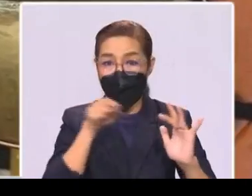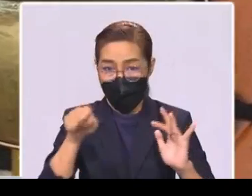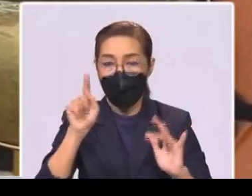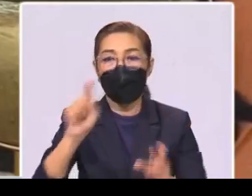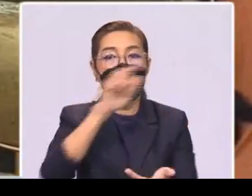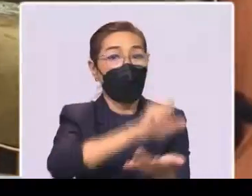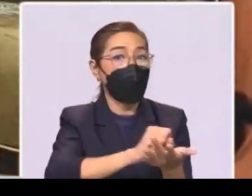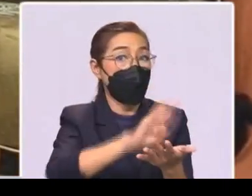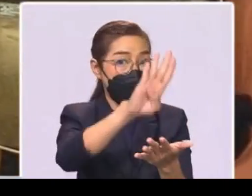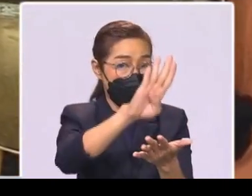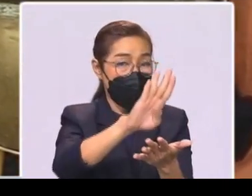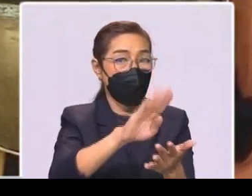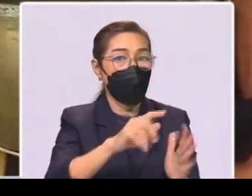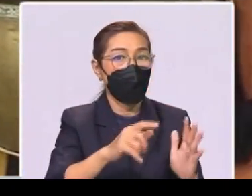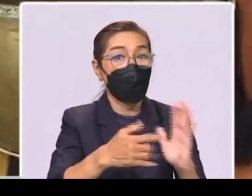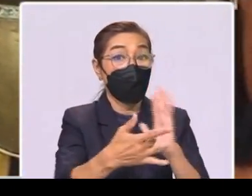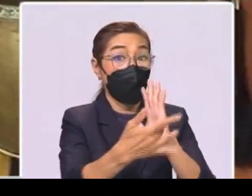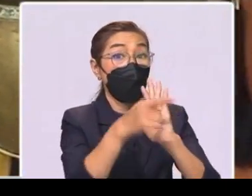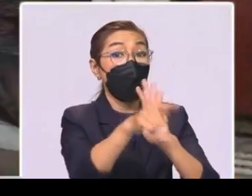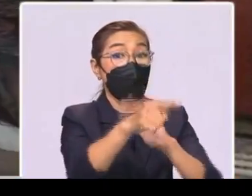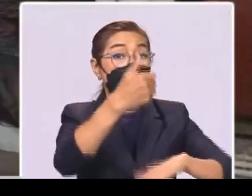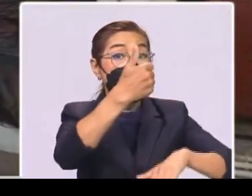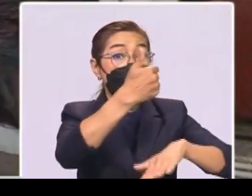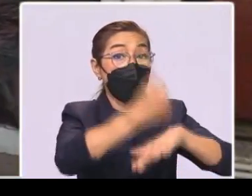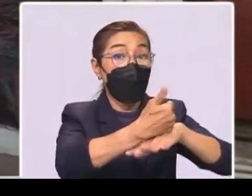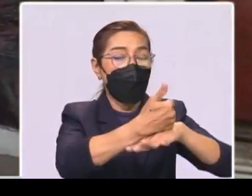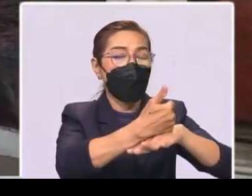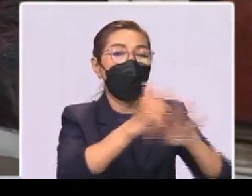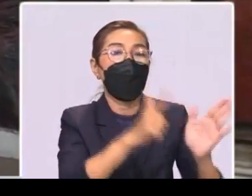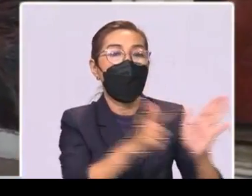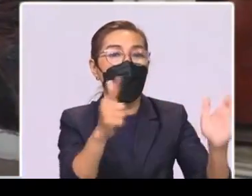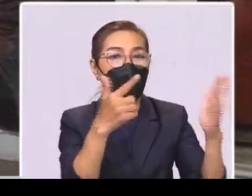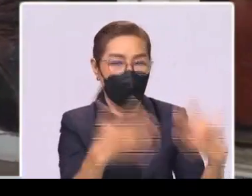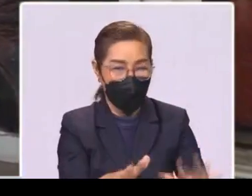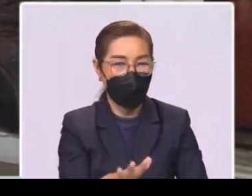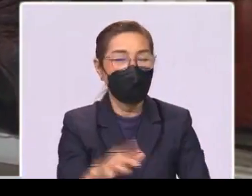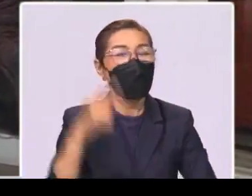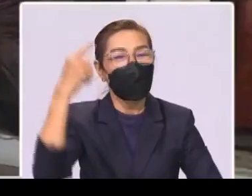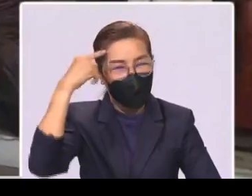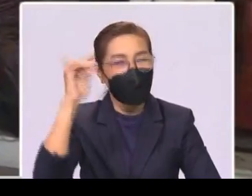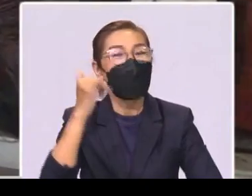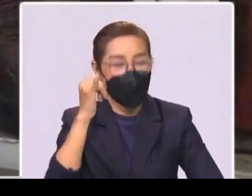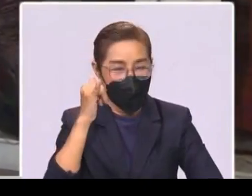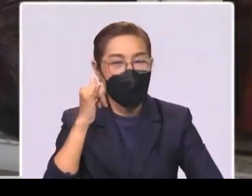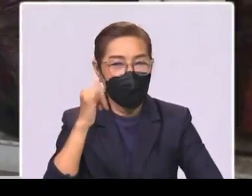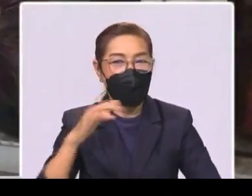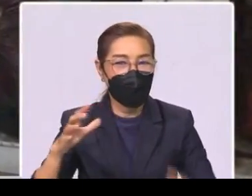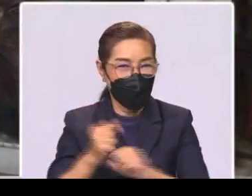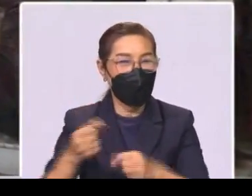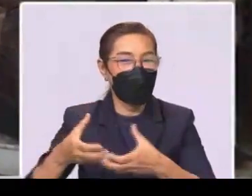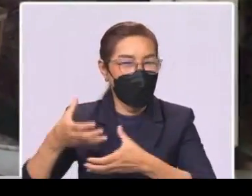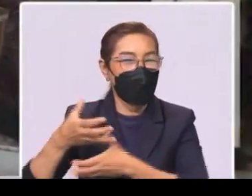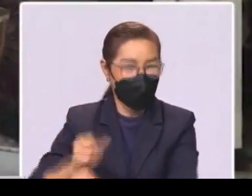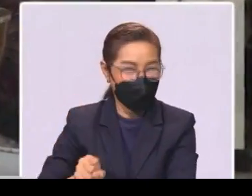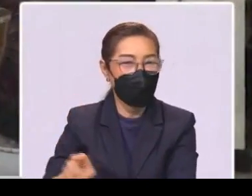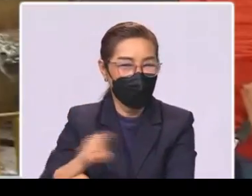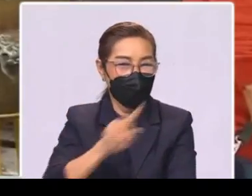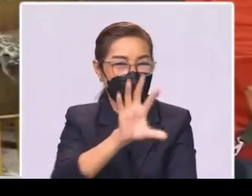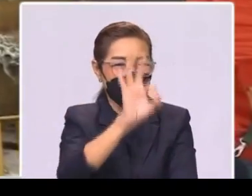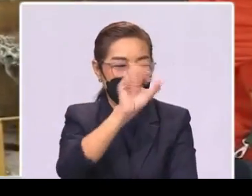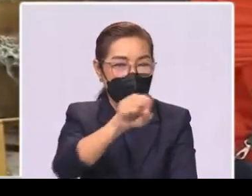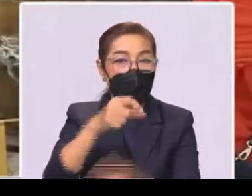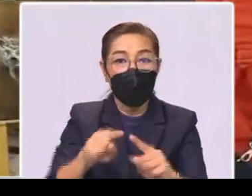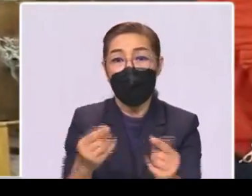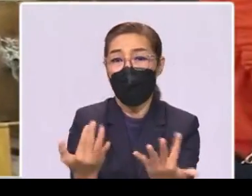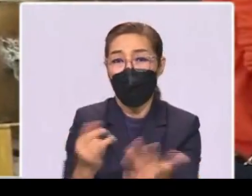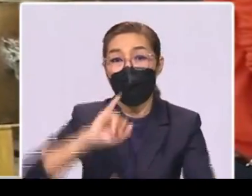อธิการบดีละก็คงไม่มีอะไรผิดพลาดอืแต่ว่าทั้งหลายทั้งปวงเนี่ยต้องรอวันที่ 13วันจันทร์เนี้ยนะครับที่พรรคประชาธิปัตย์